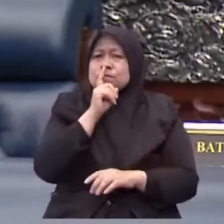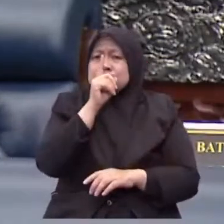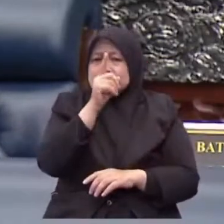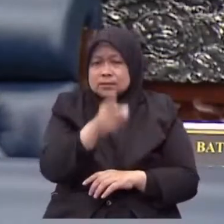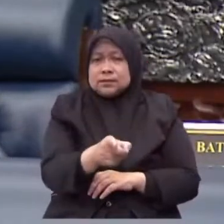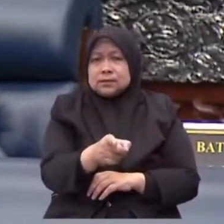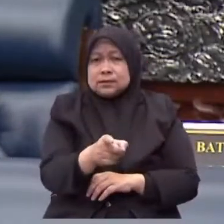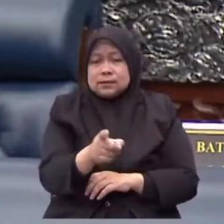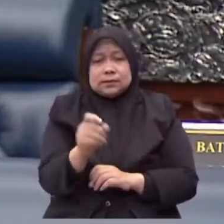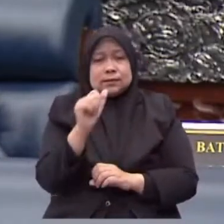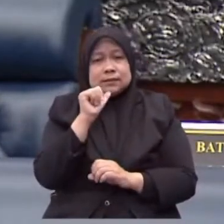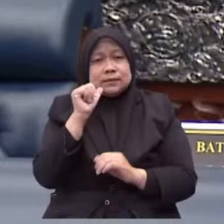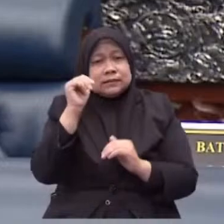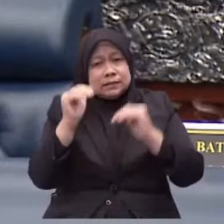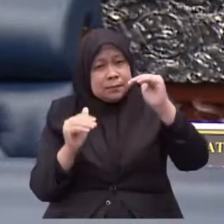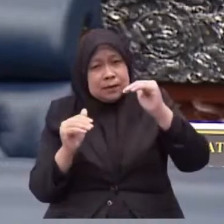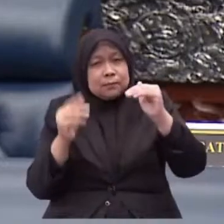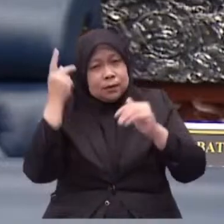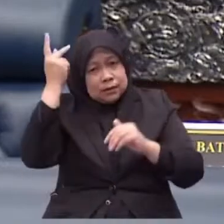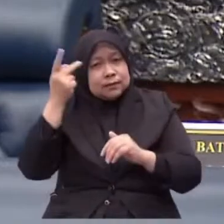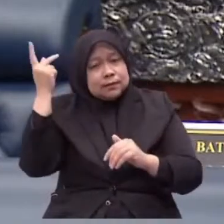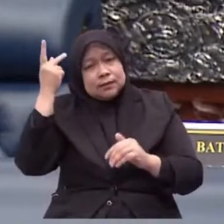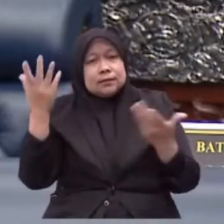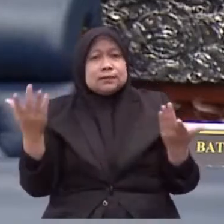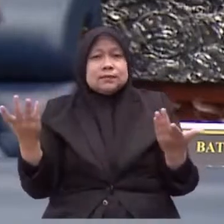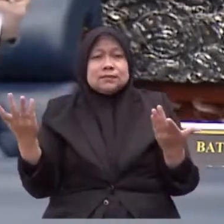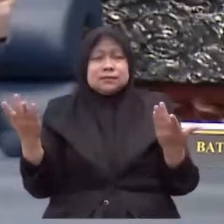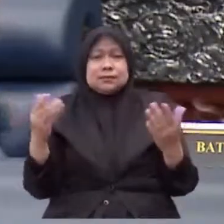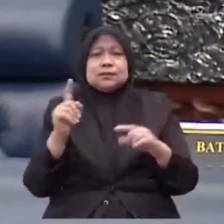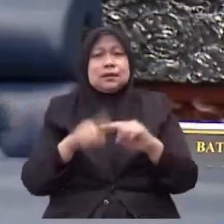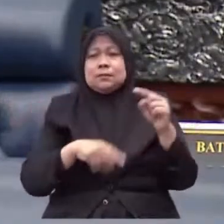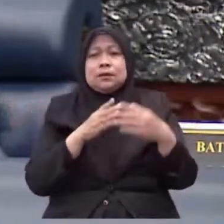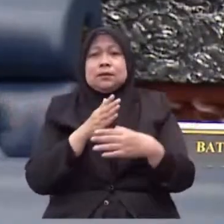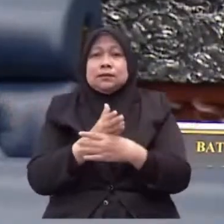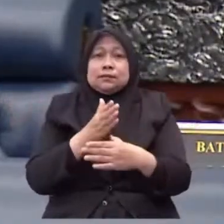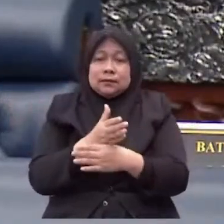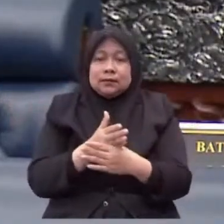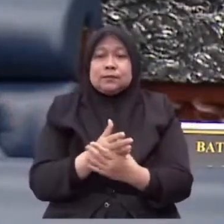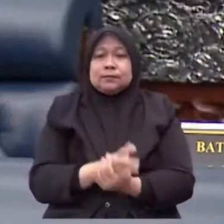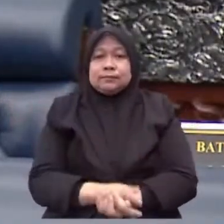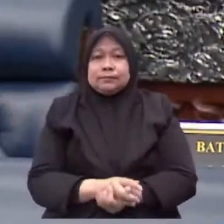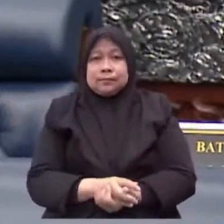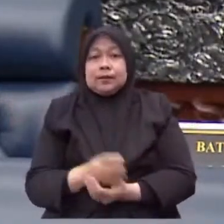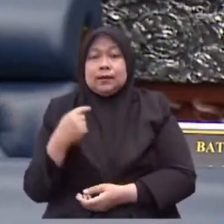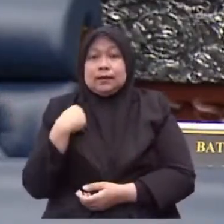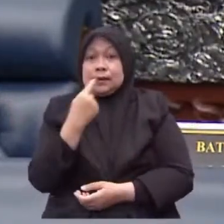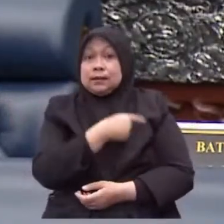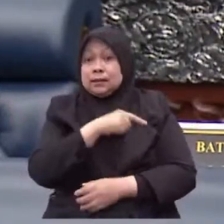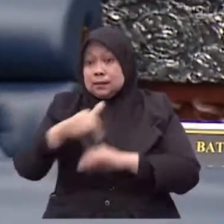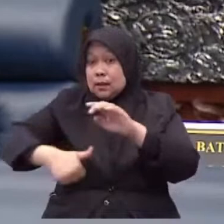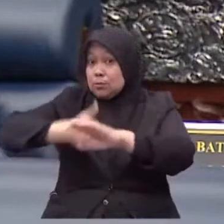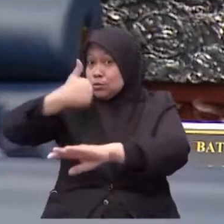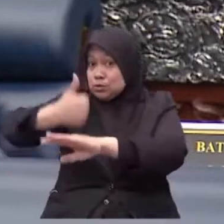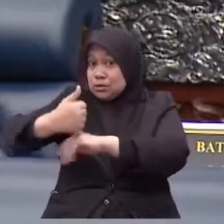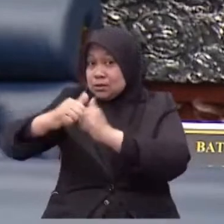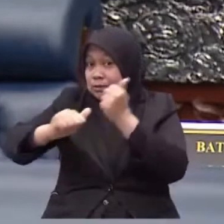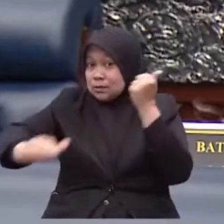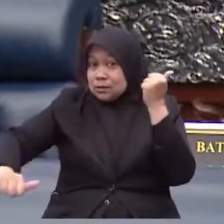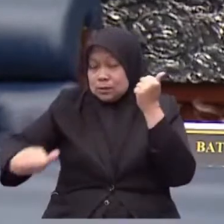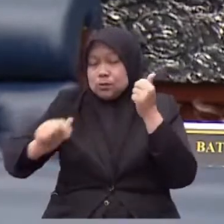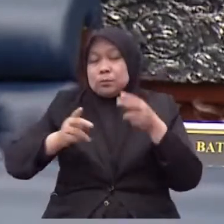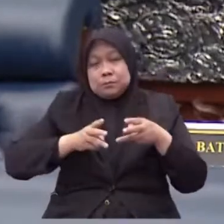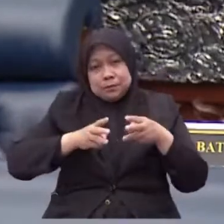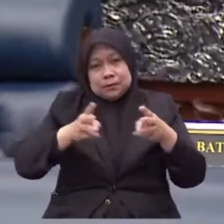pastikan ketidakstabaan ketidakstabilan politik ini tidak akan mengganggu prestasi kita kita telah wujudkan Jawa Tengah